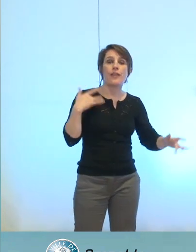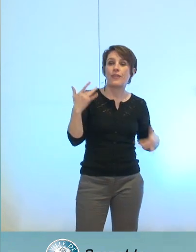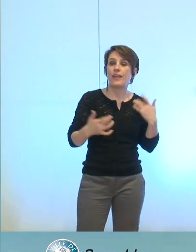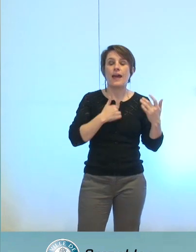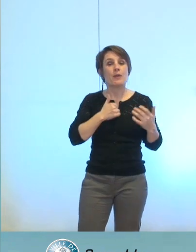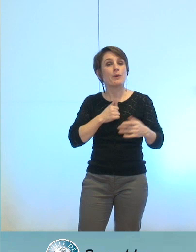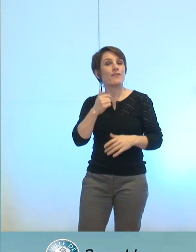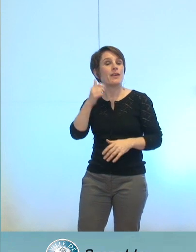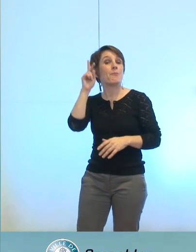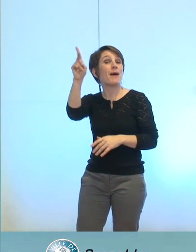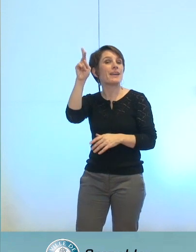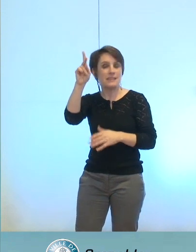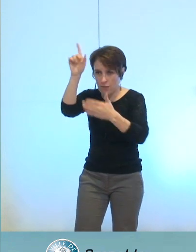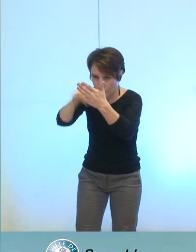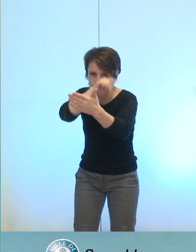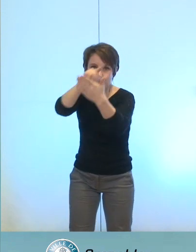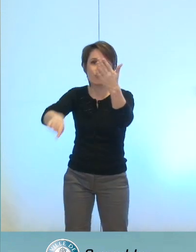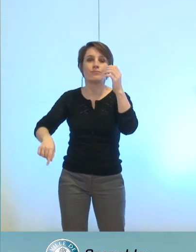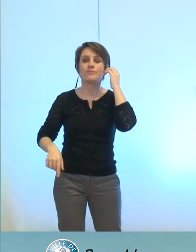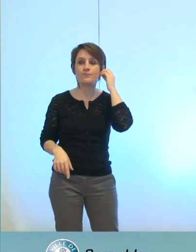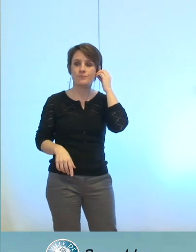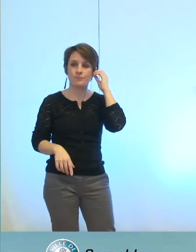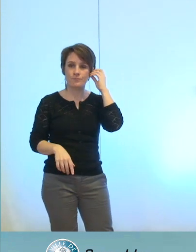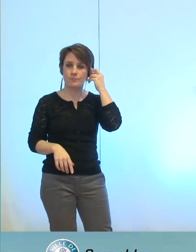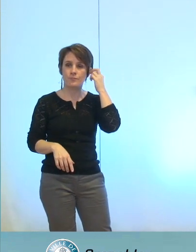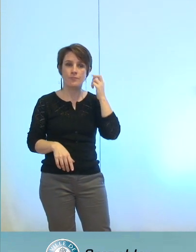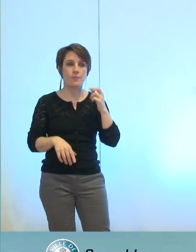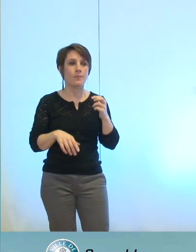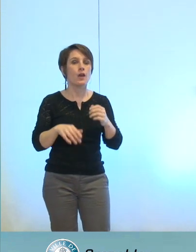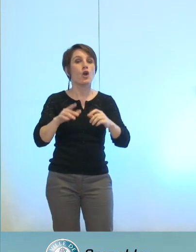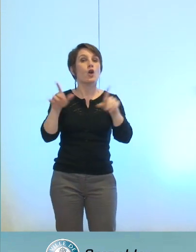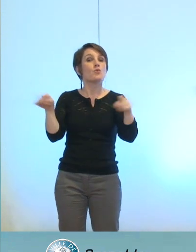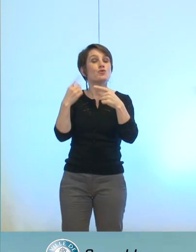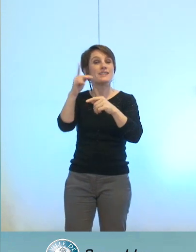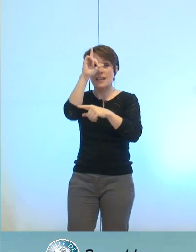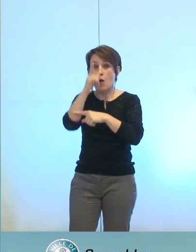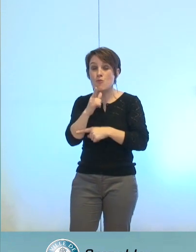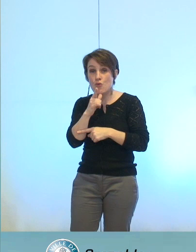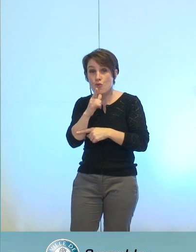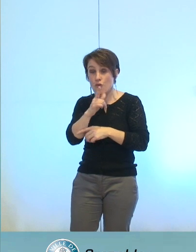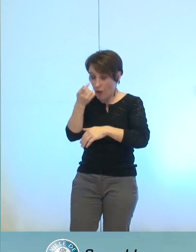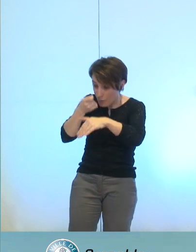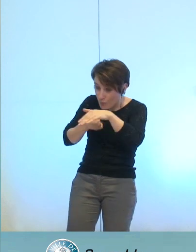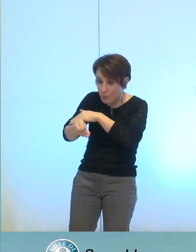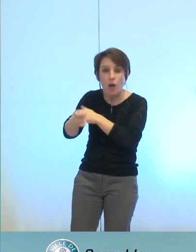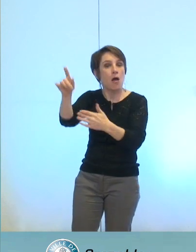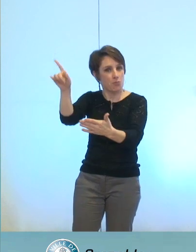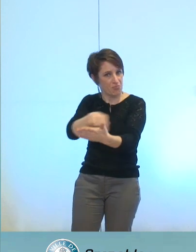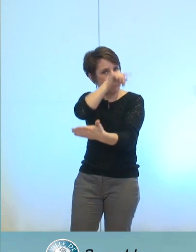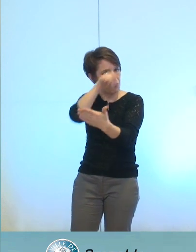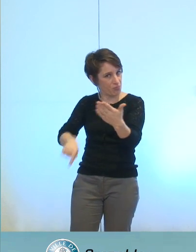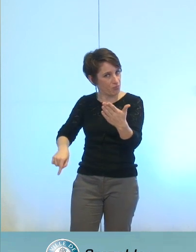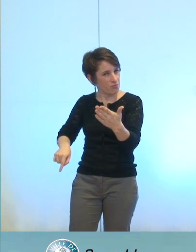parisien abandon du soutien aux musiciens du Louvre avec surtout des